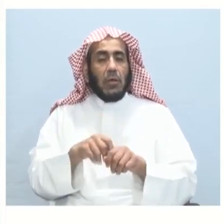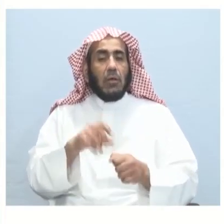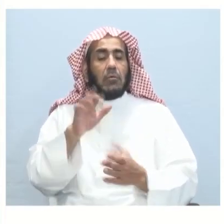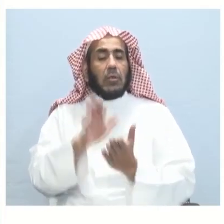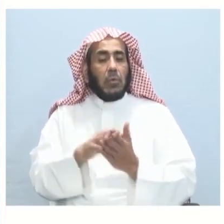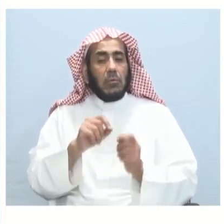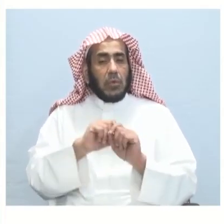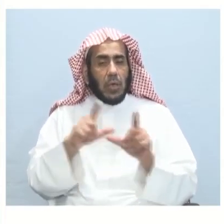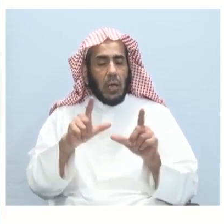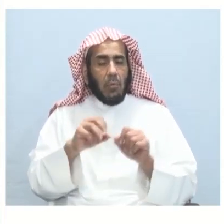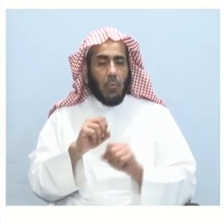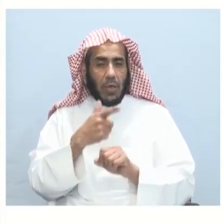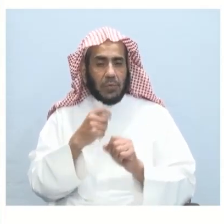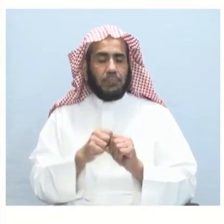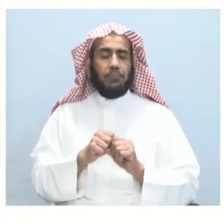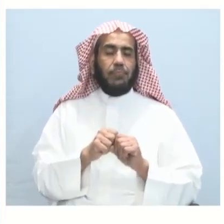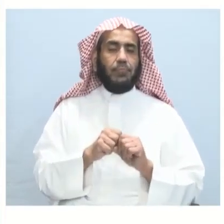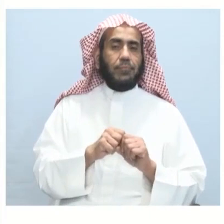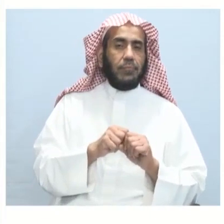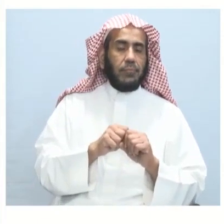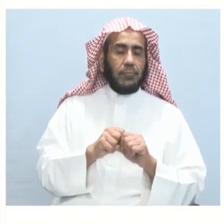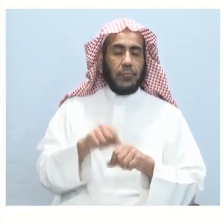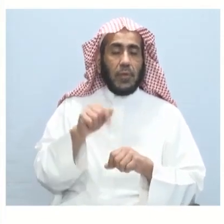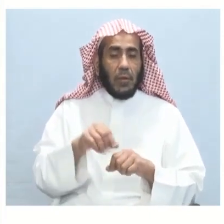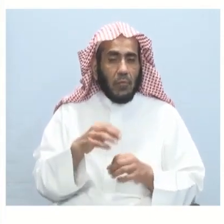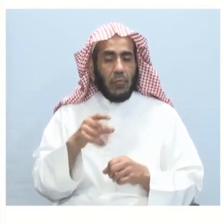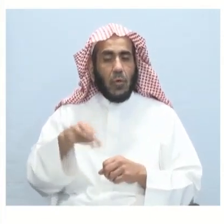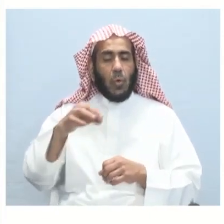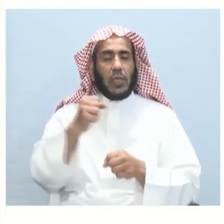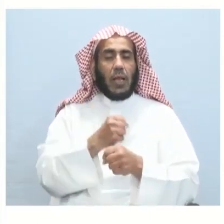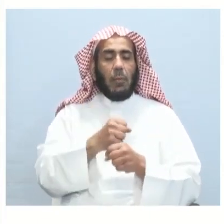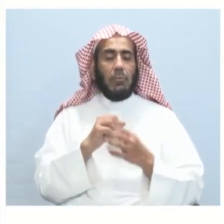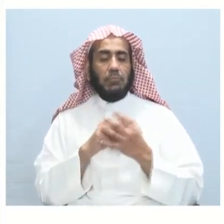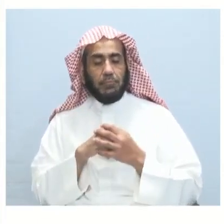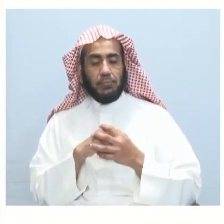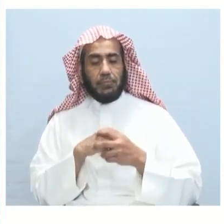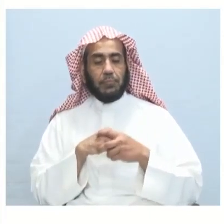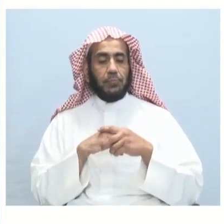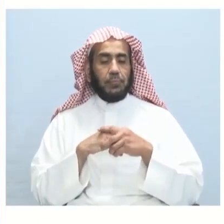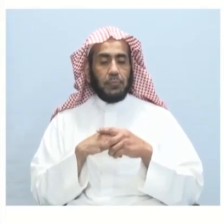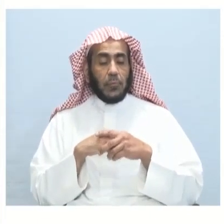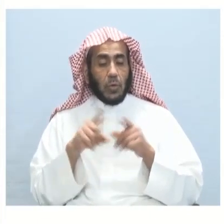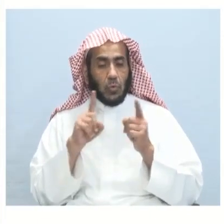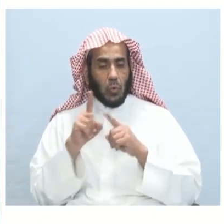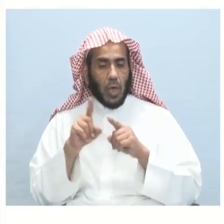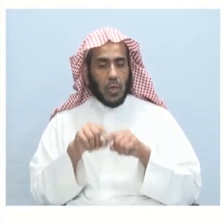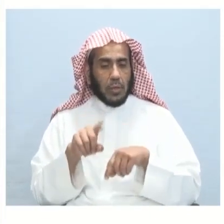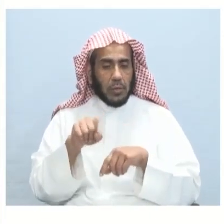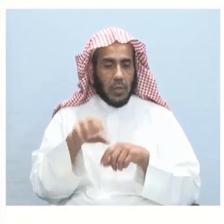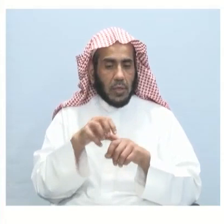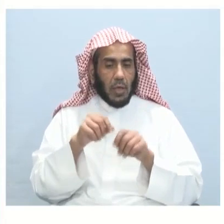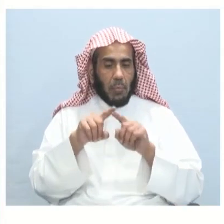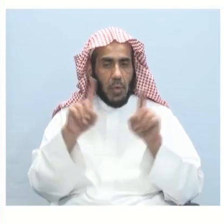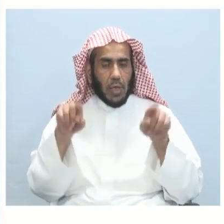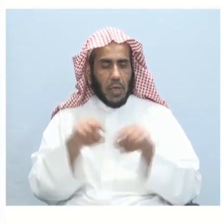تطبيقه بشكل مباشر في ورقه العمل لاحظ تحديد نطاق